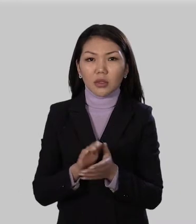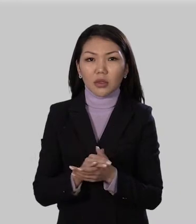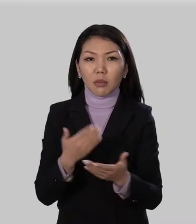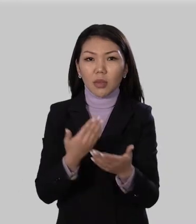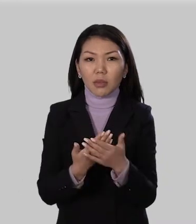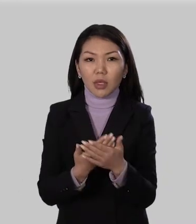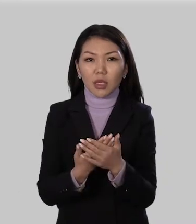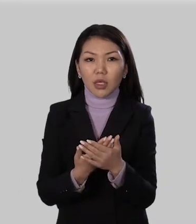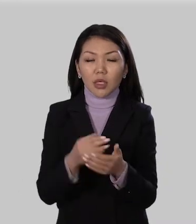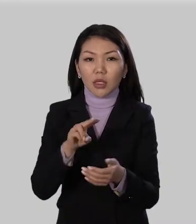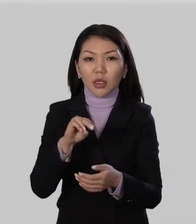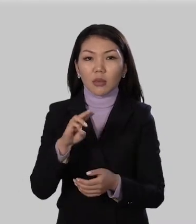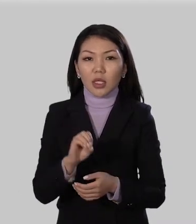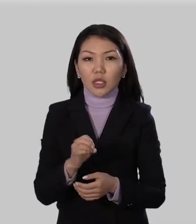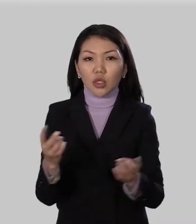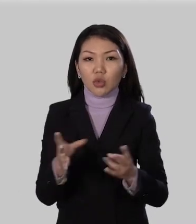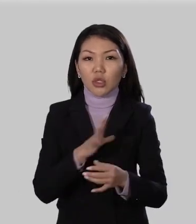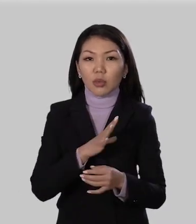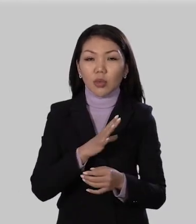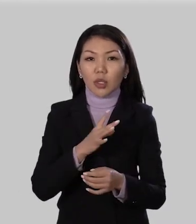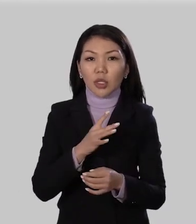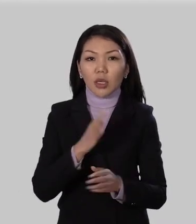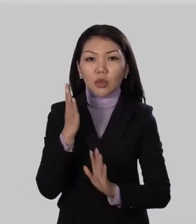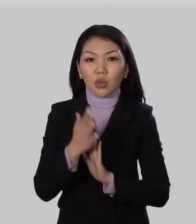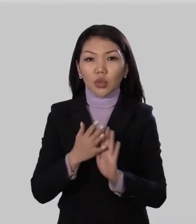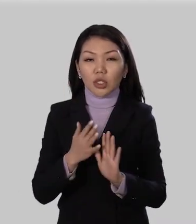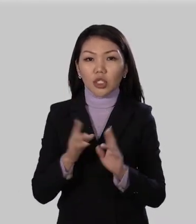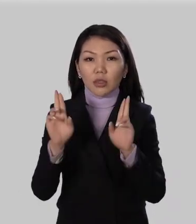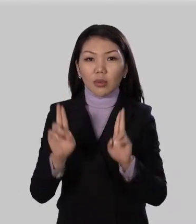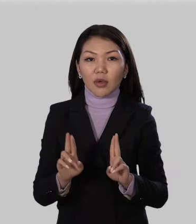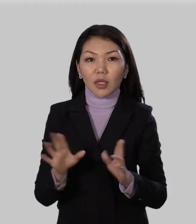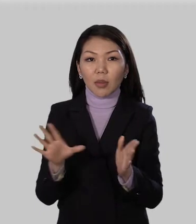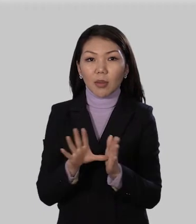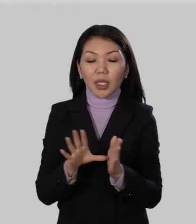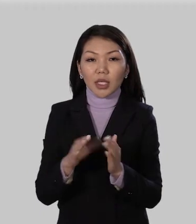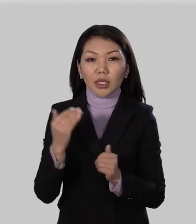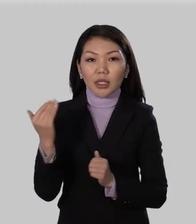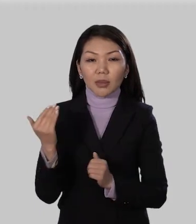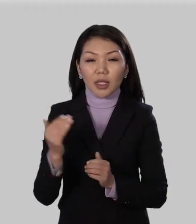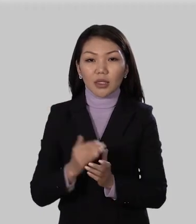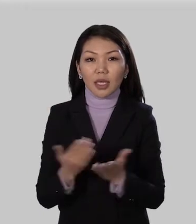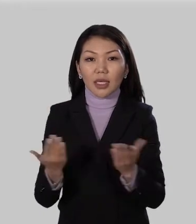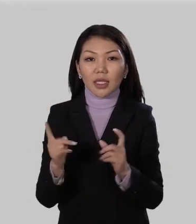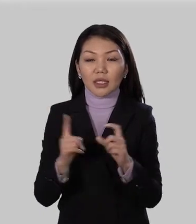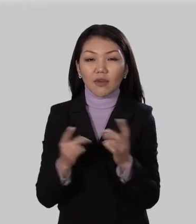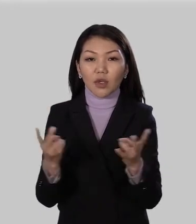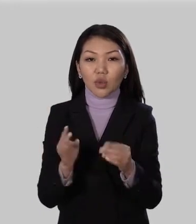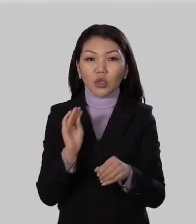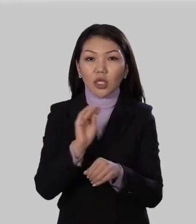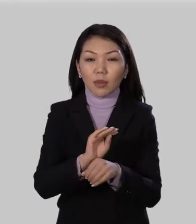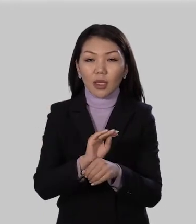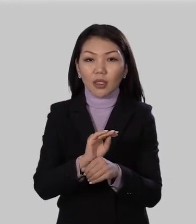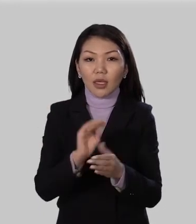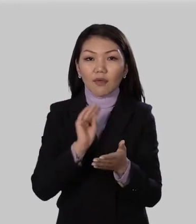Неучу Пете нужно было услышать правила. Помогите Пете. Какие слова нужно добавить в